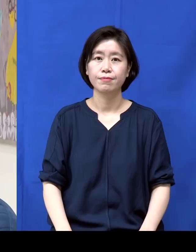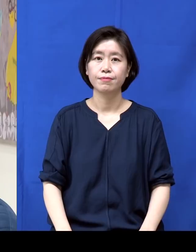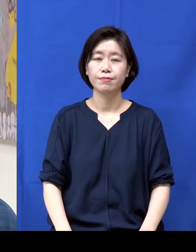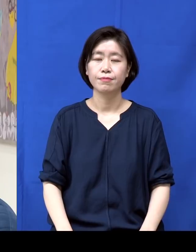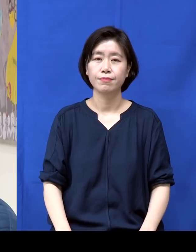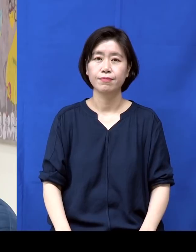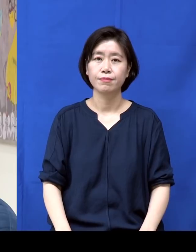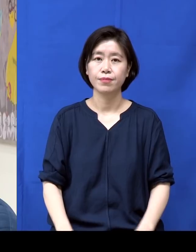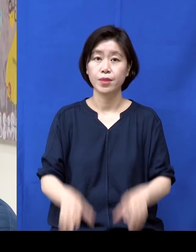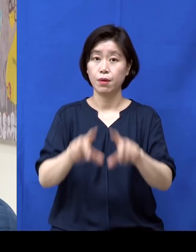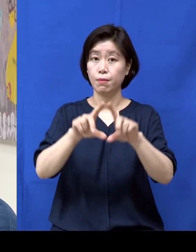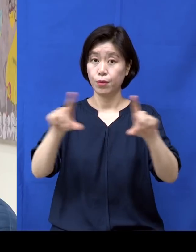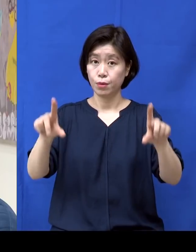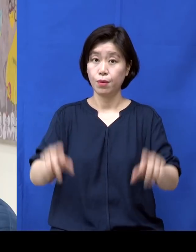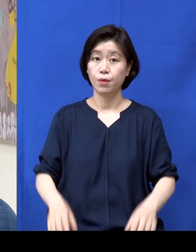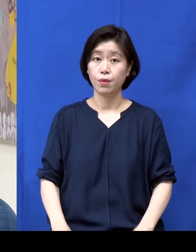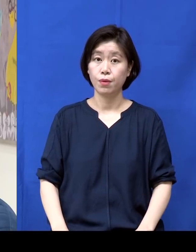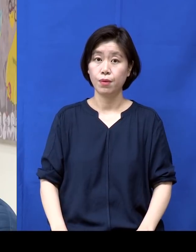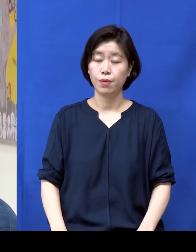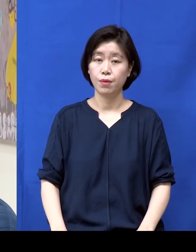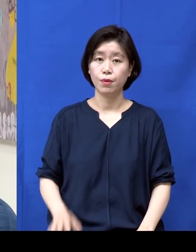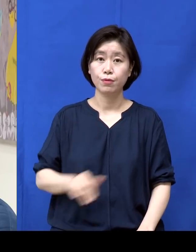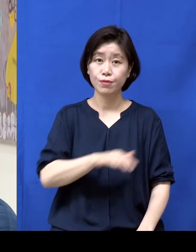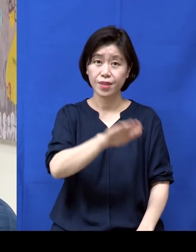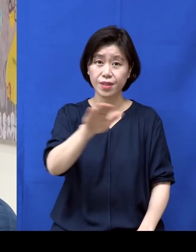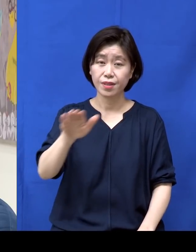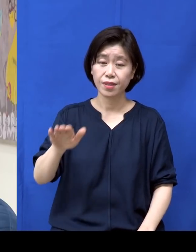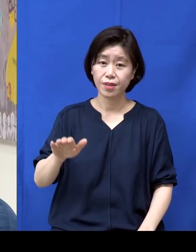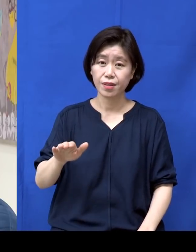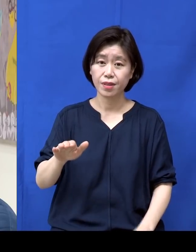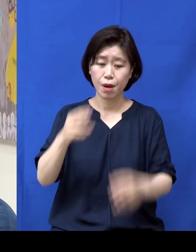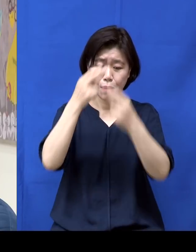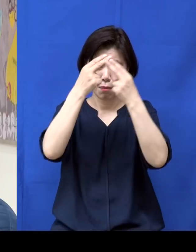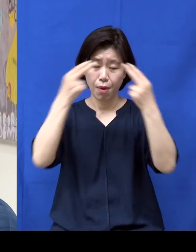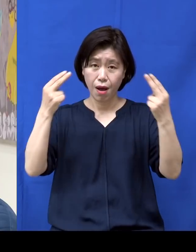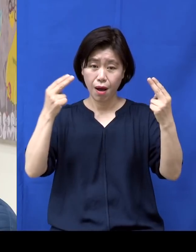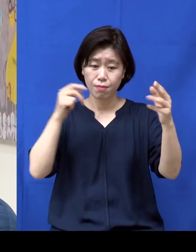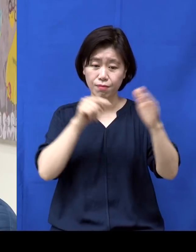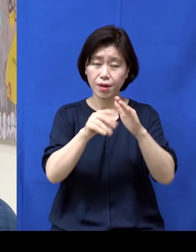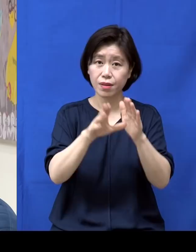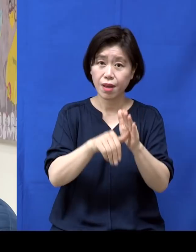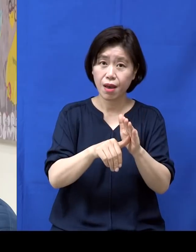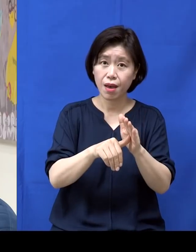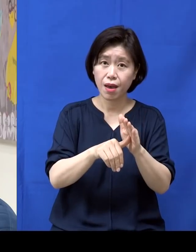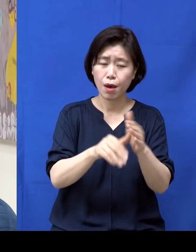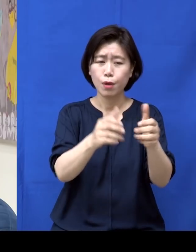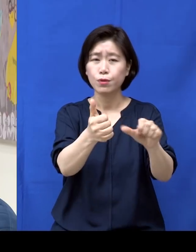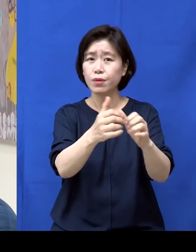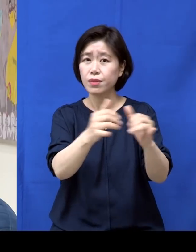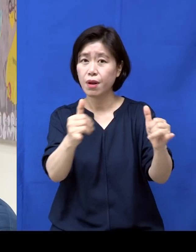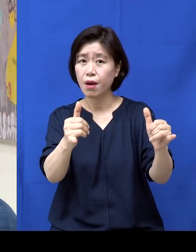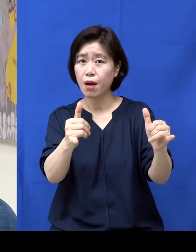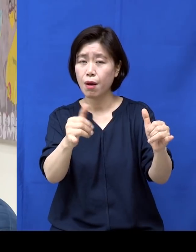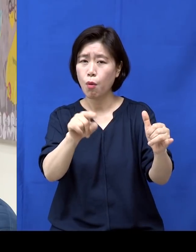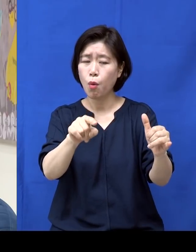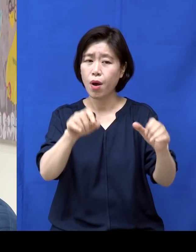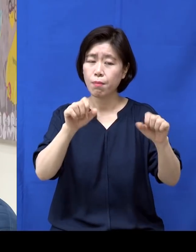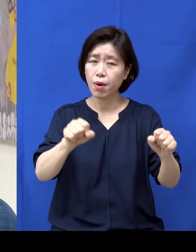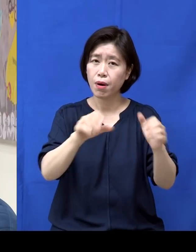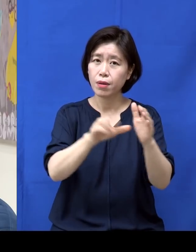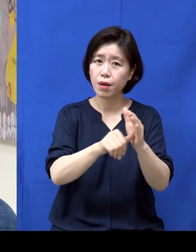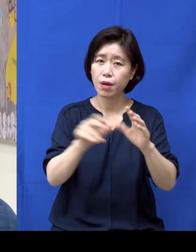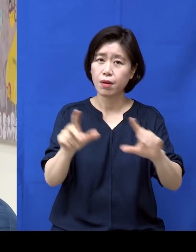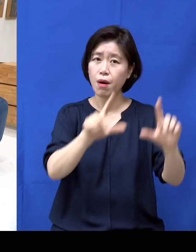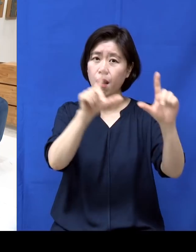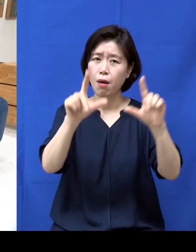보통 장례식장에 조문객으로 가더라도 고인하고 직접 관계가 없으면 그렇죠. 어떤 삶을 사셨는지 전혀 모르죠. 고인에